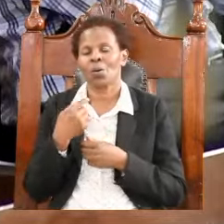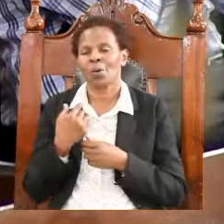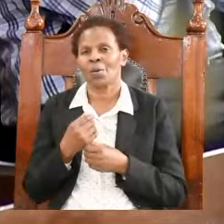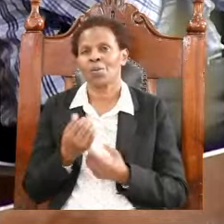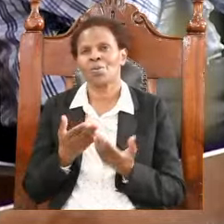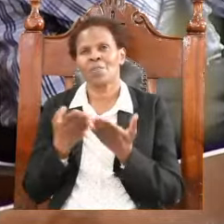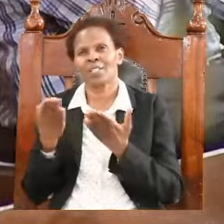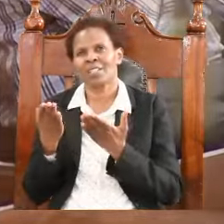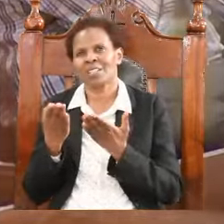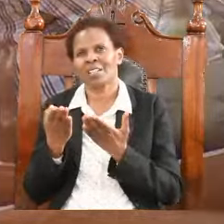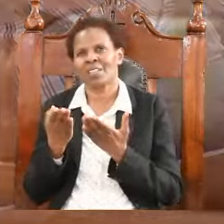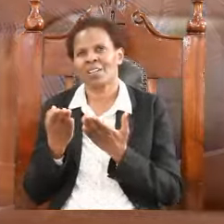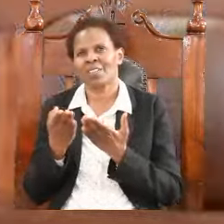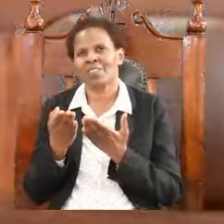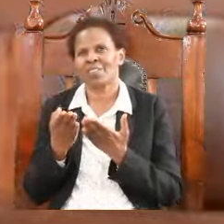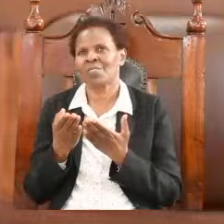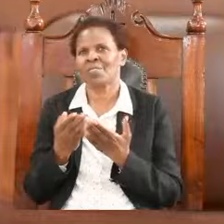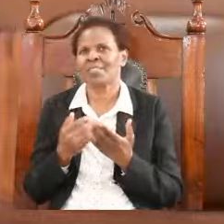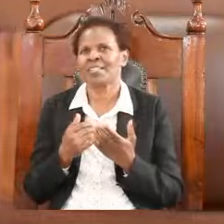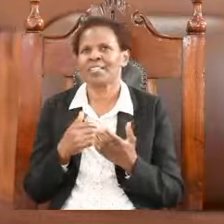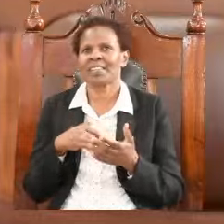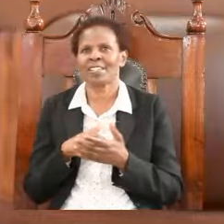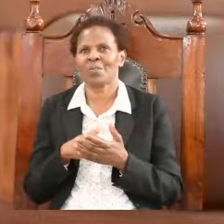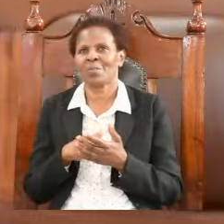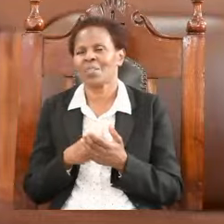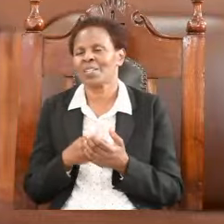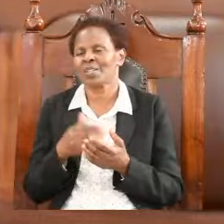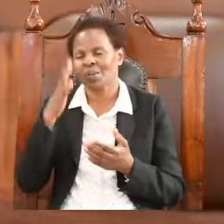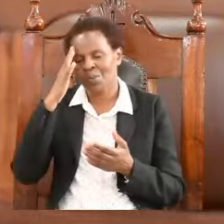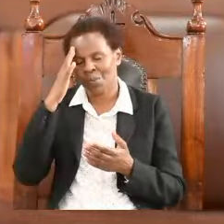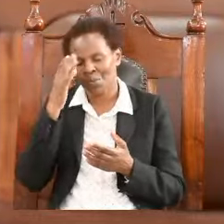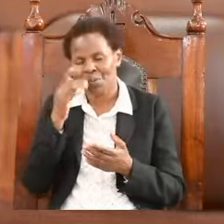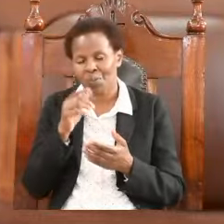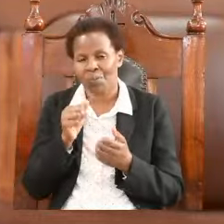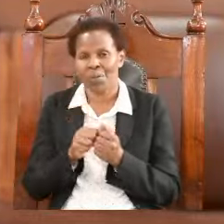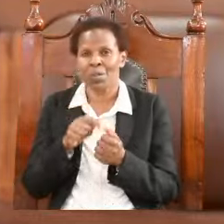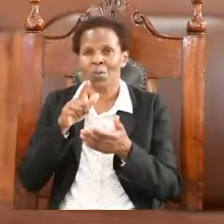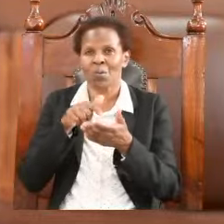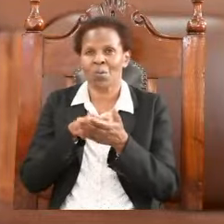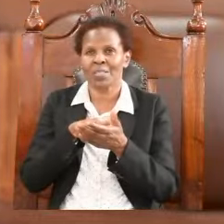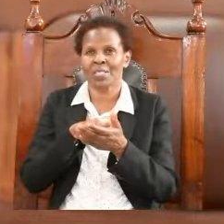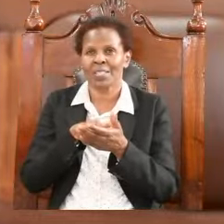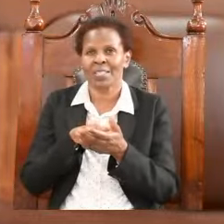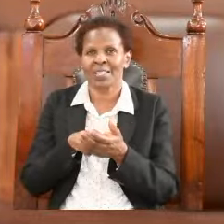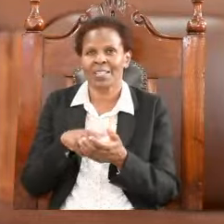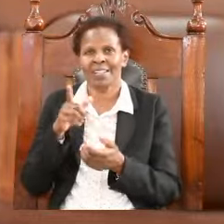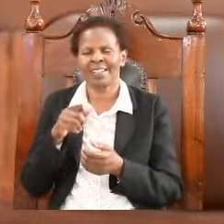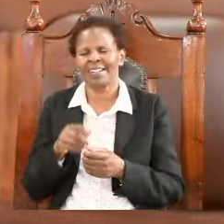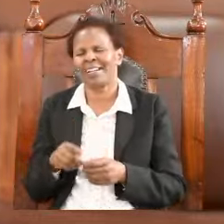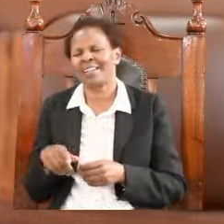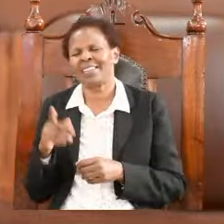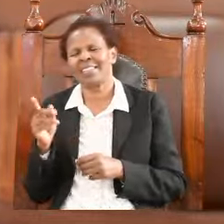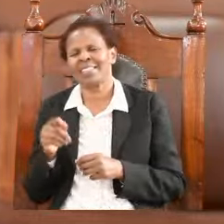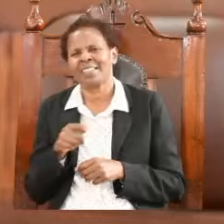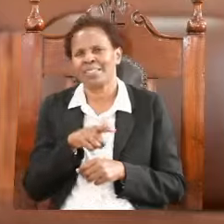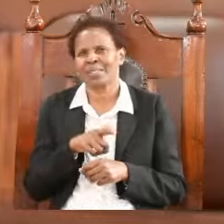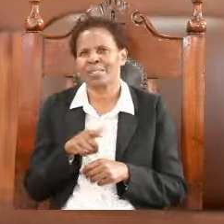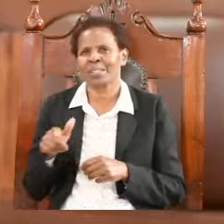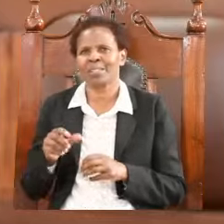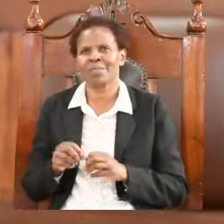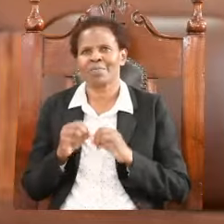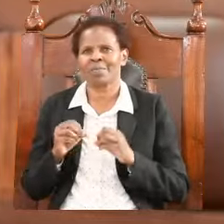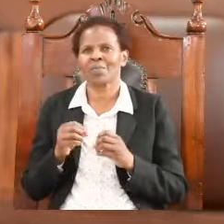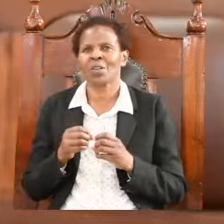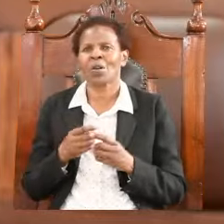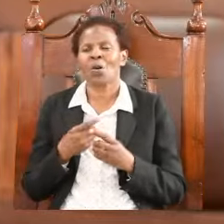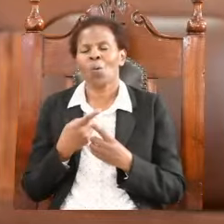na tugatungata rimwe tukiendaga twetanio na utungata uria tutungataga tindu mugage ucio ni Pauli ni urekire ucio ni ng'ani urekire no